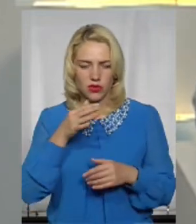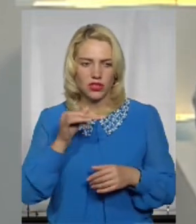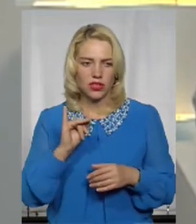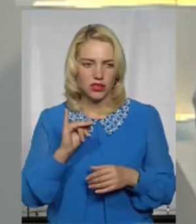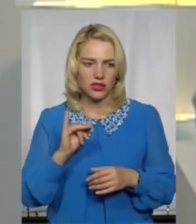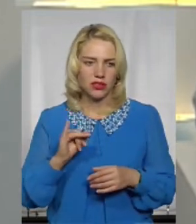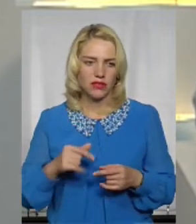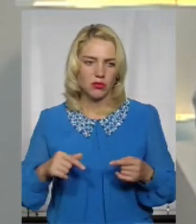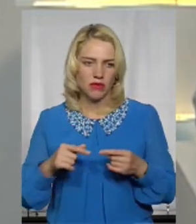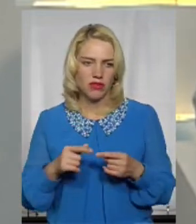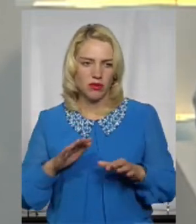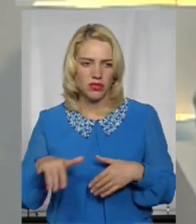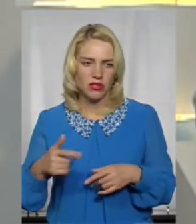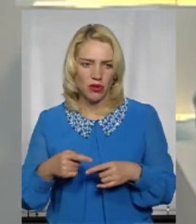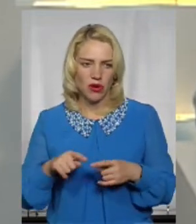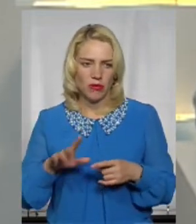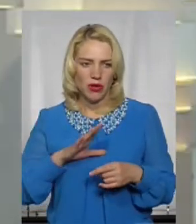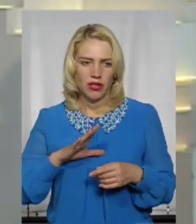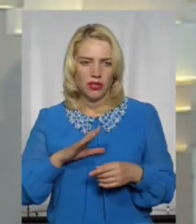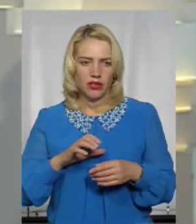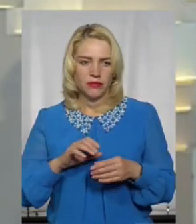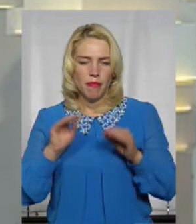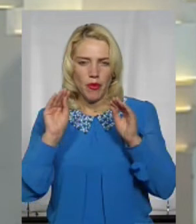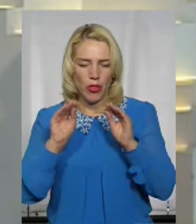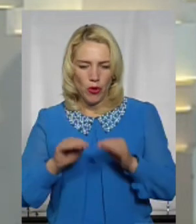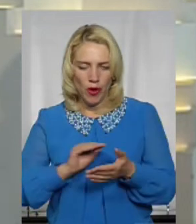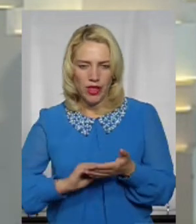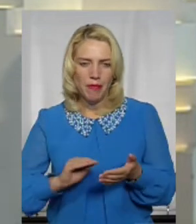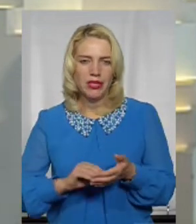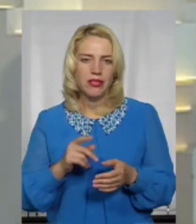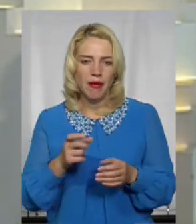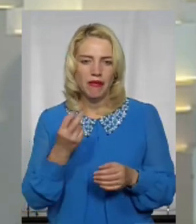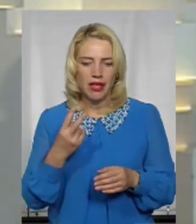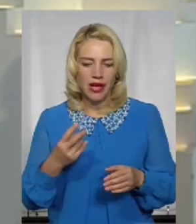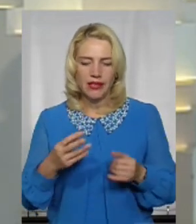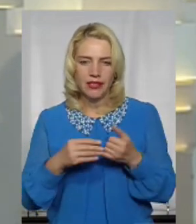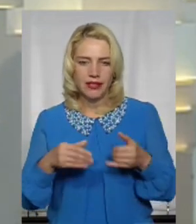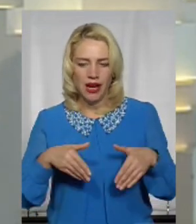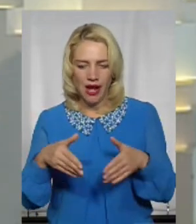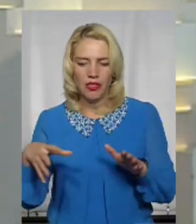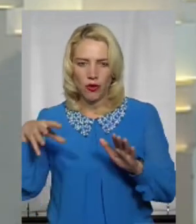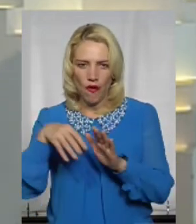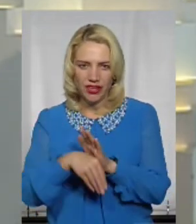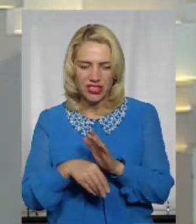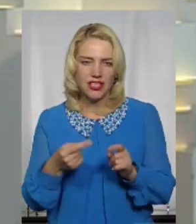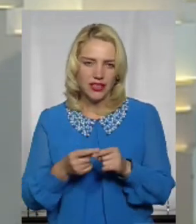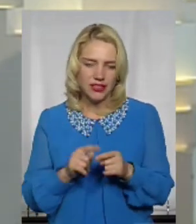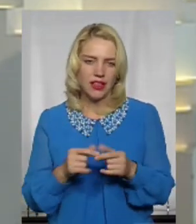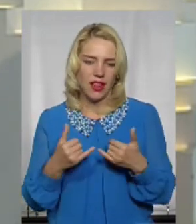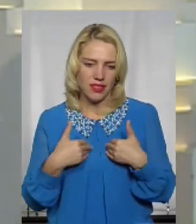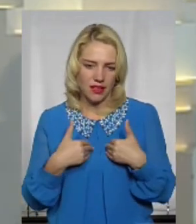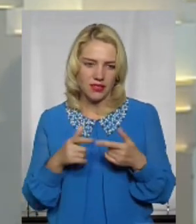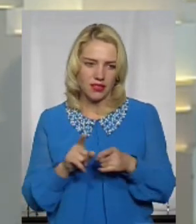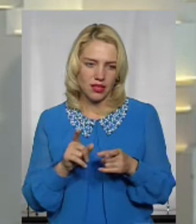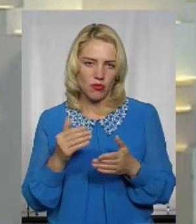І, відповідно, після того був написаний відповідний протокол, і там 12 ділянок увійшли, і це такий для нас так